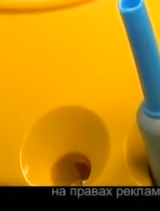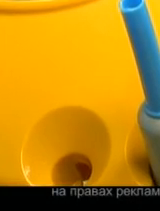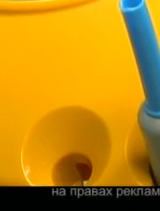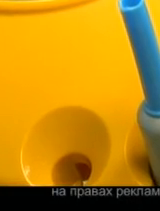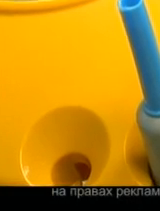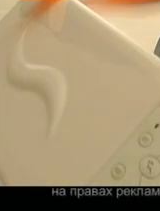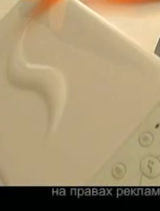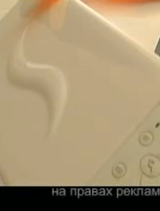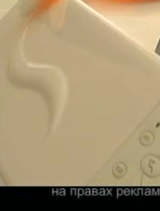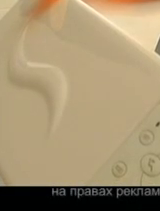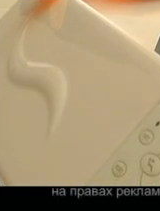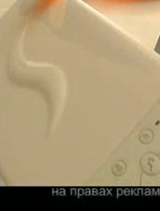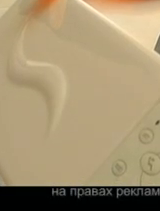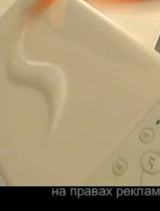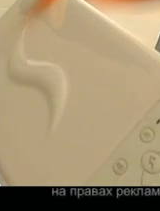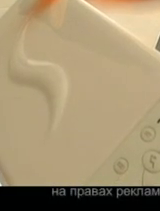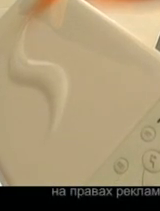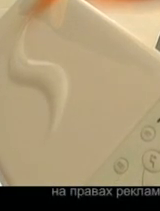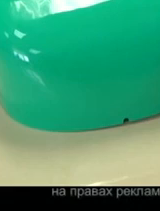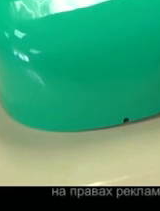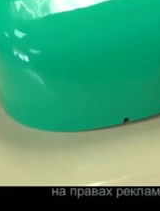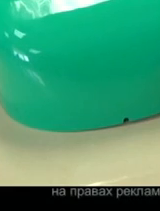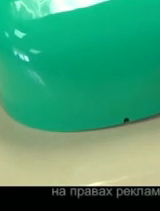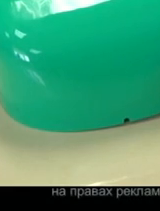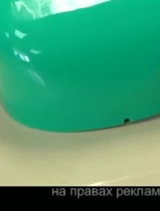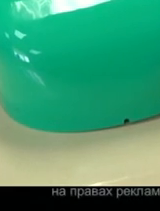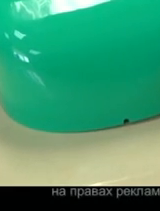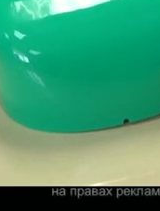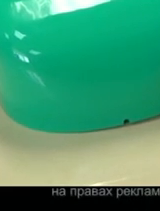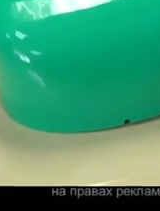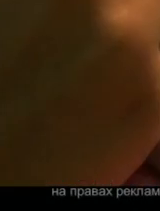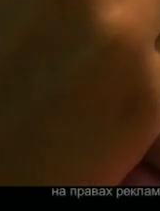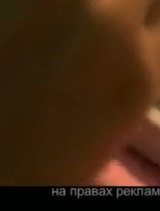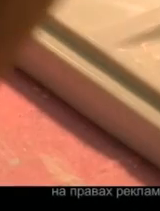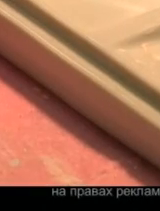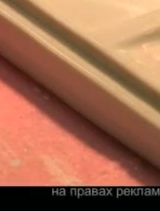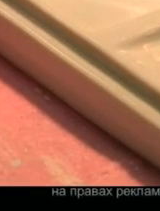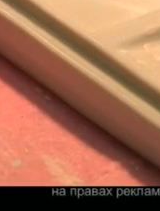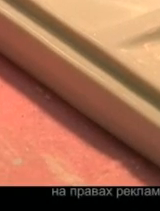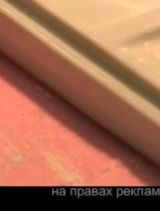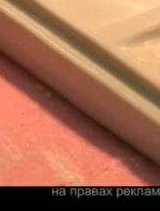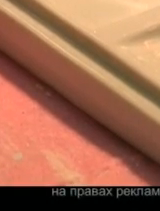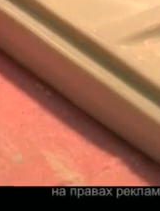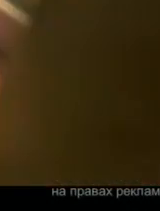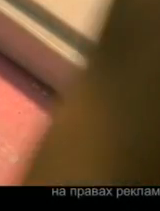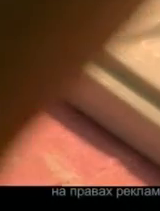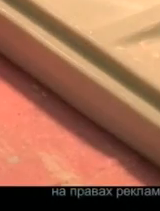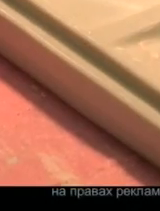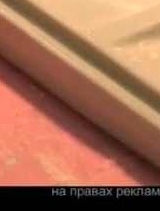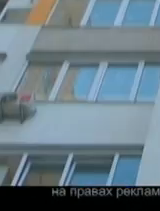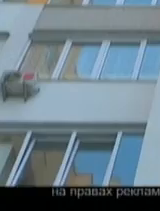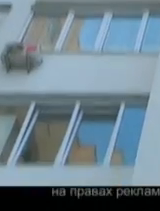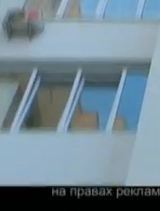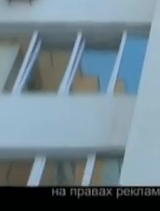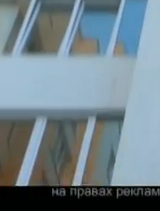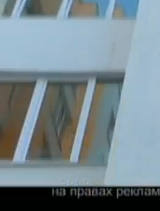найсучасніші методи стерилізації. І що важливо, за низькими цінами, дешевше не знайдете. Наприклад, фотополімерна пломба буде коштувати до